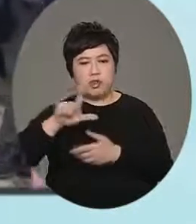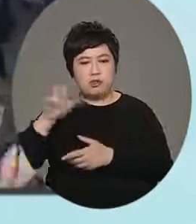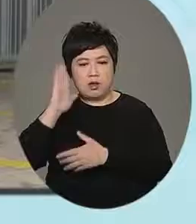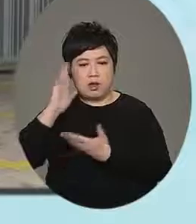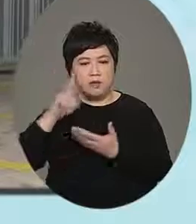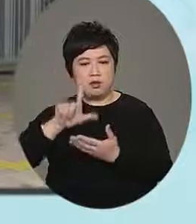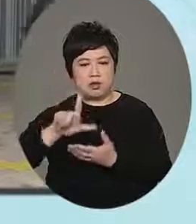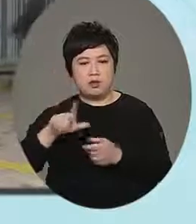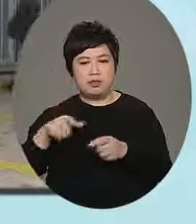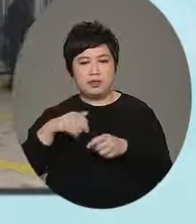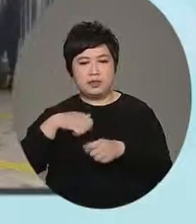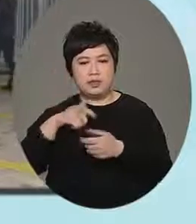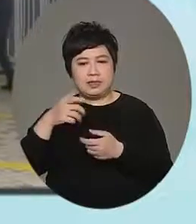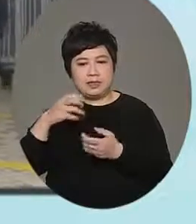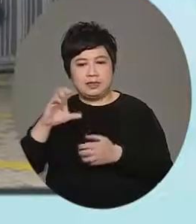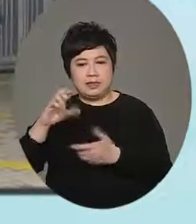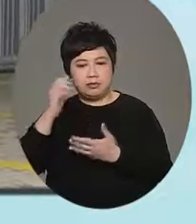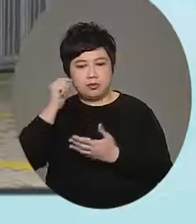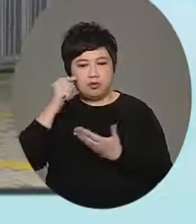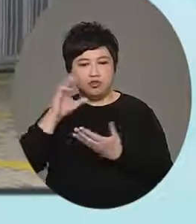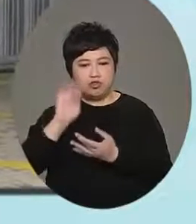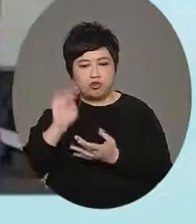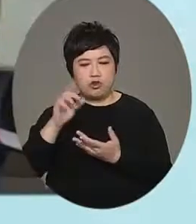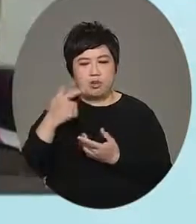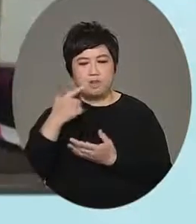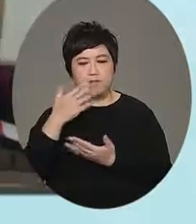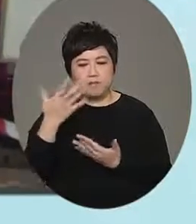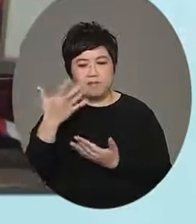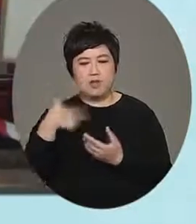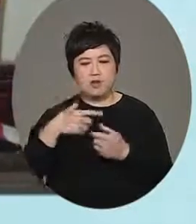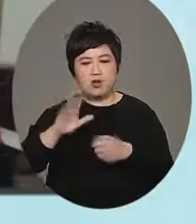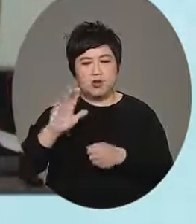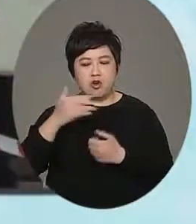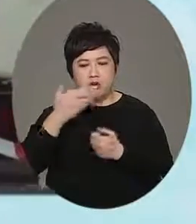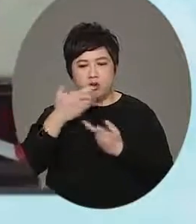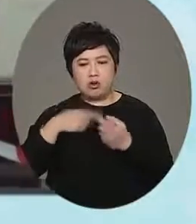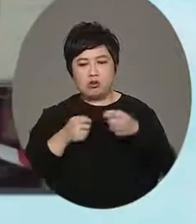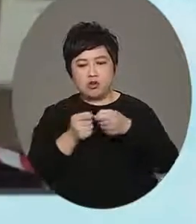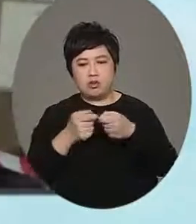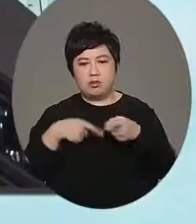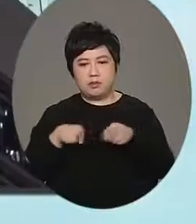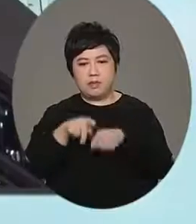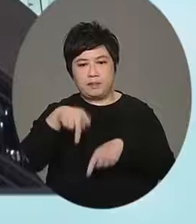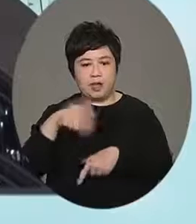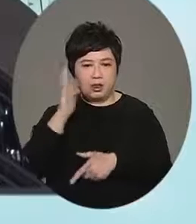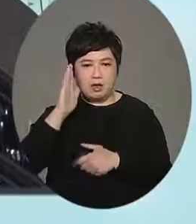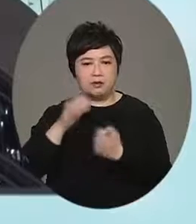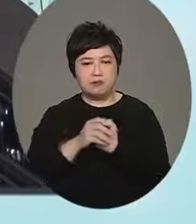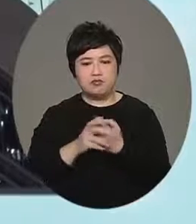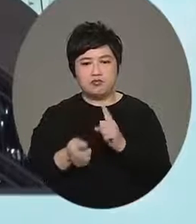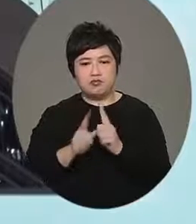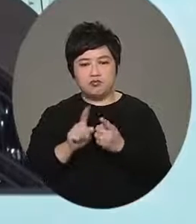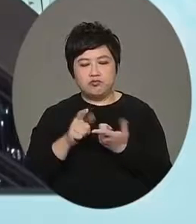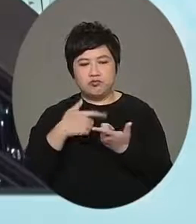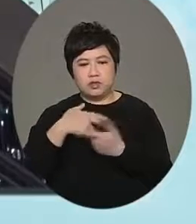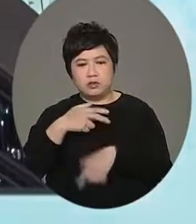信、施德来，还有张可心、伍建伟、柯耀林、吕志恒和彭卓奇。不過，代表控方的